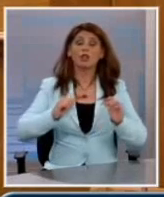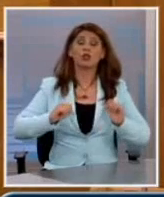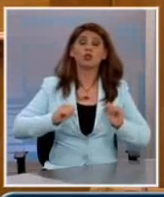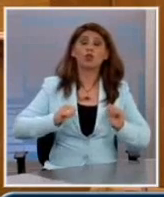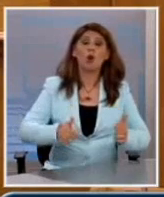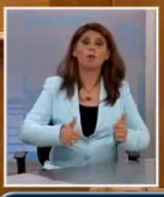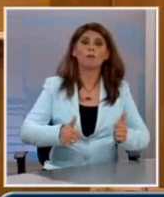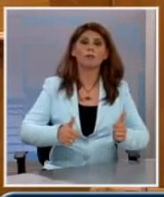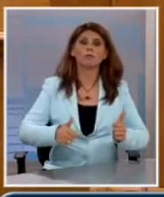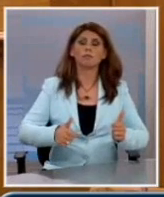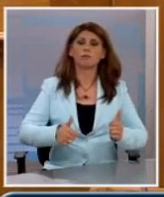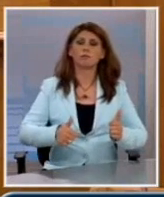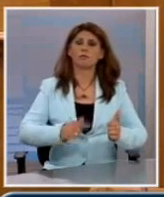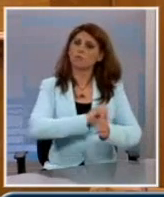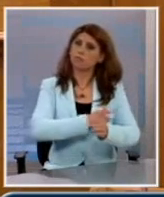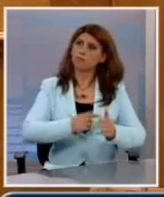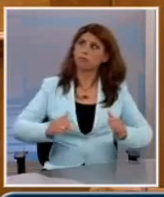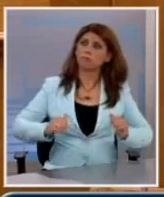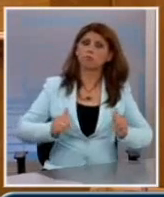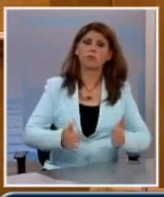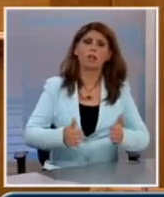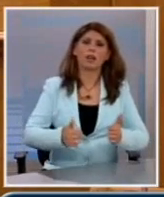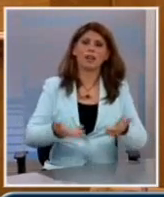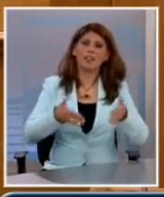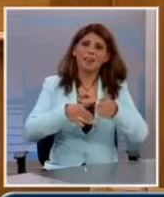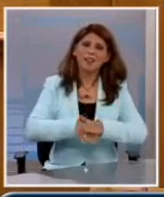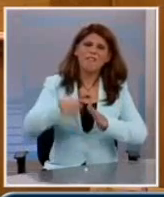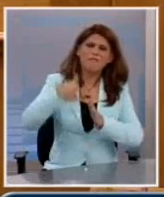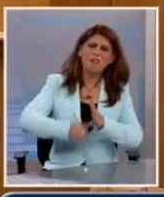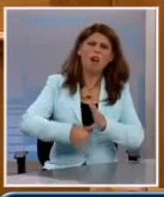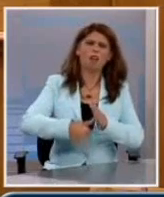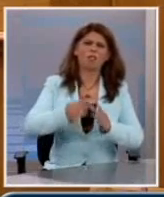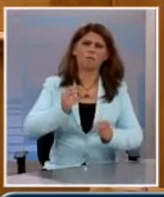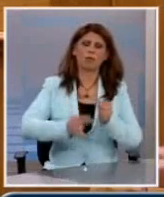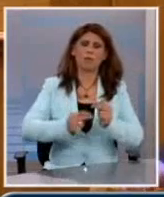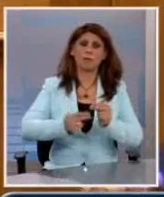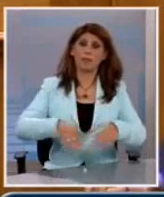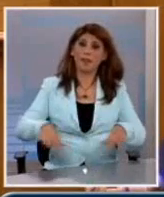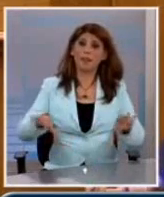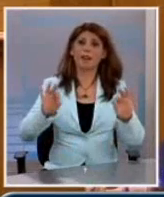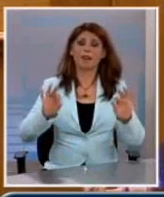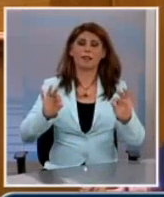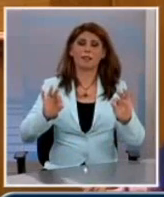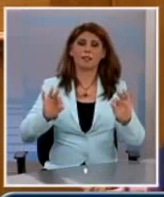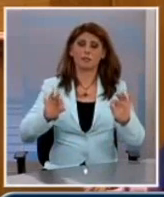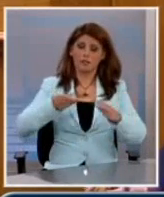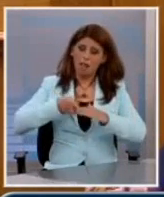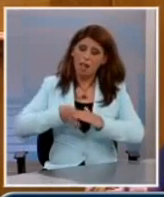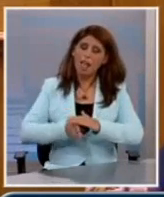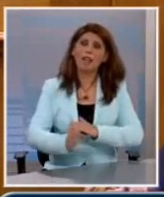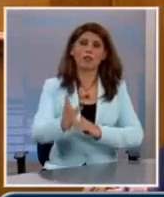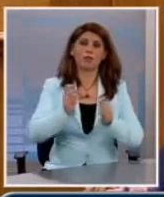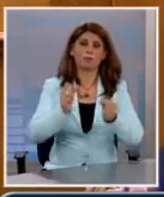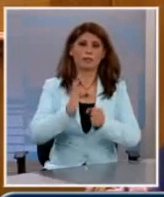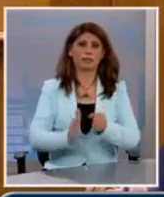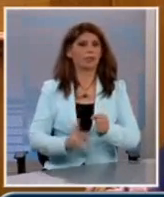την γενναιότητα για να κλείσει μια βαθιά πληγή και να ξεκινήσει επιτέλους η οριστική έξοδος από την κρίση,